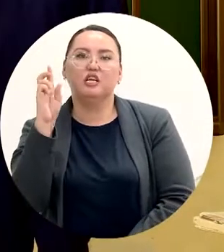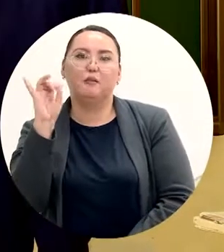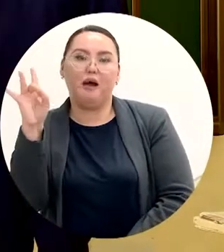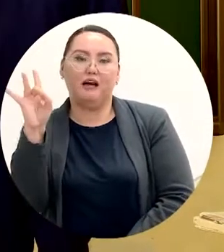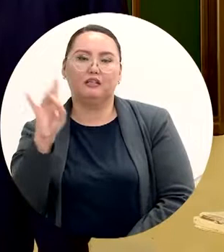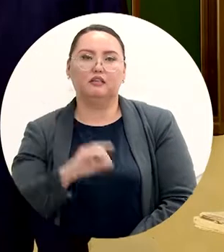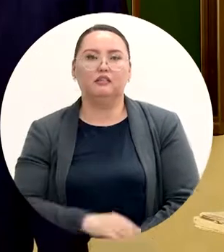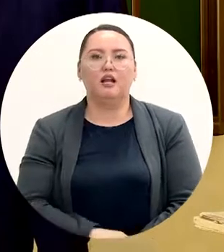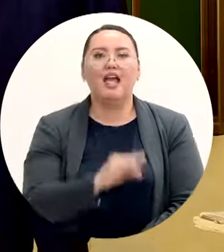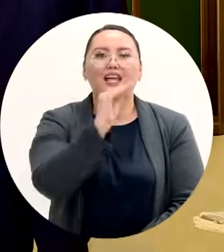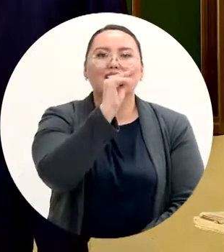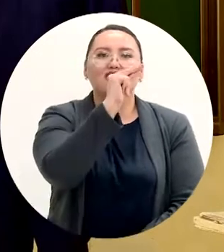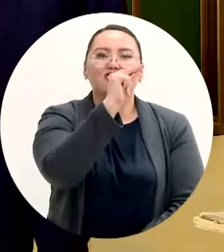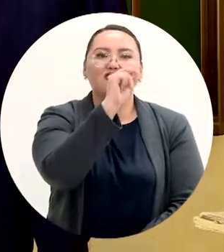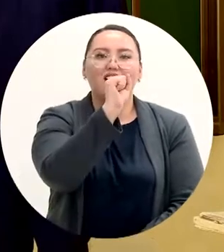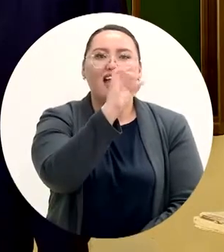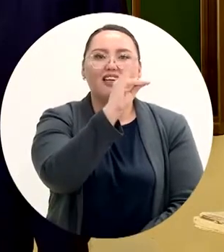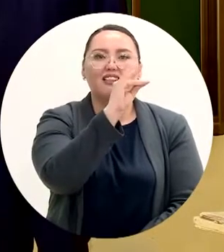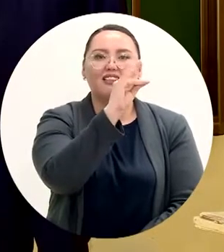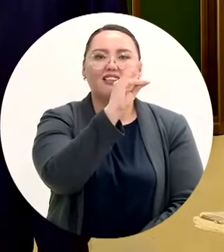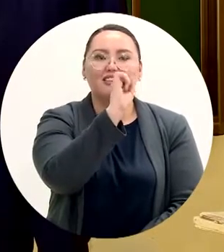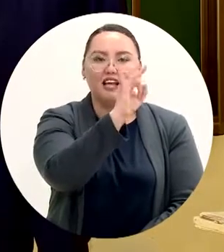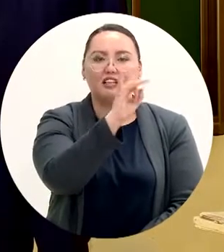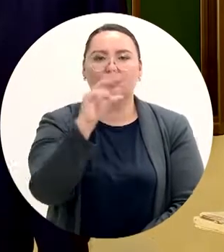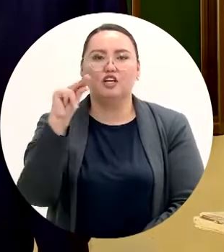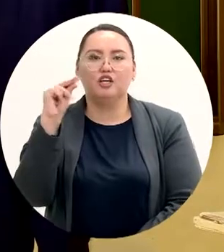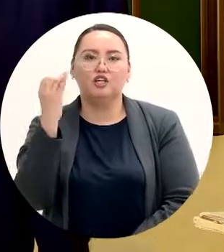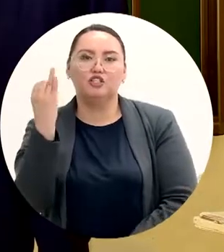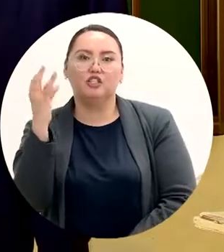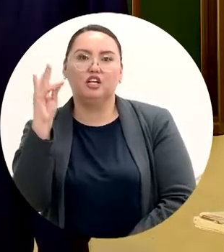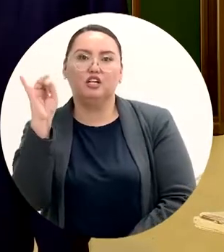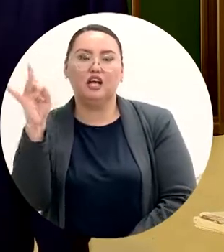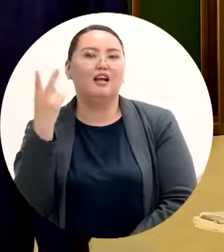бар, жавар гэвэл чи бар, чанар гэвэл чи нар гэж